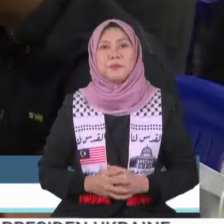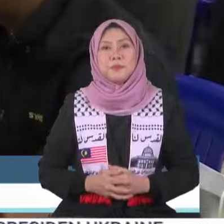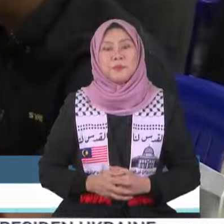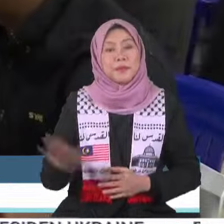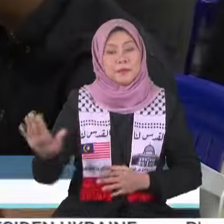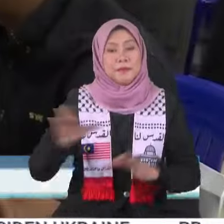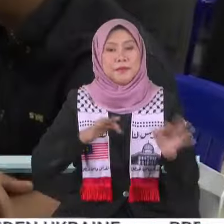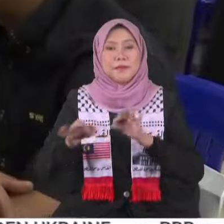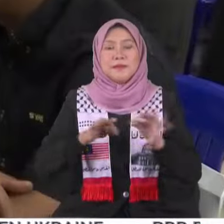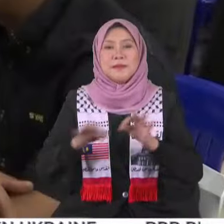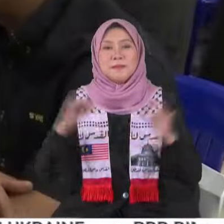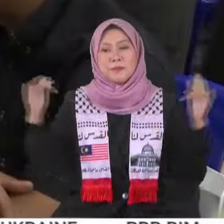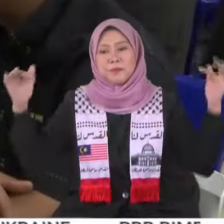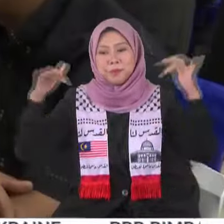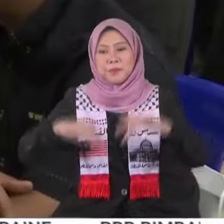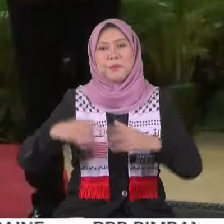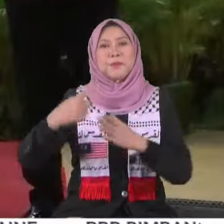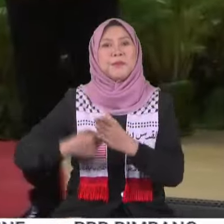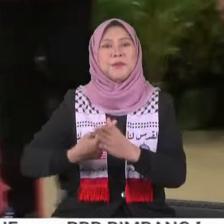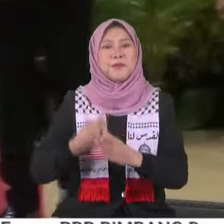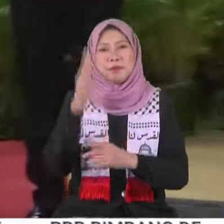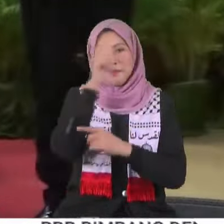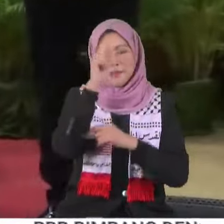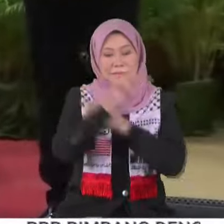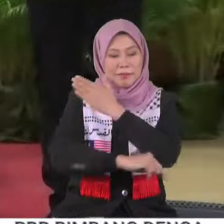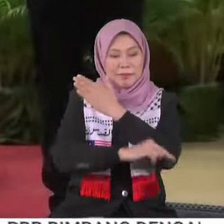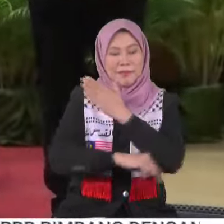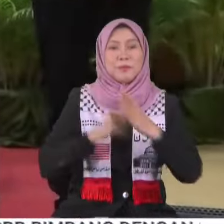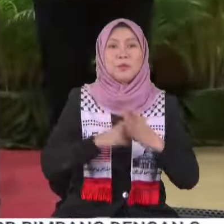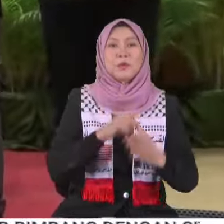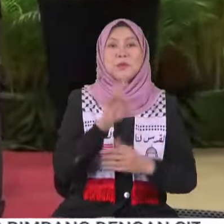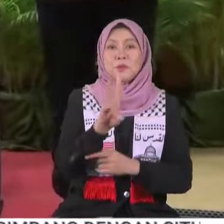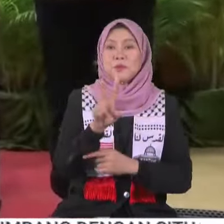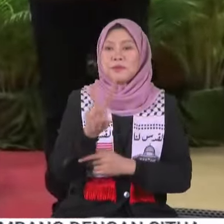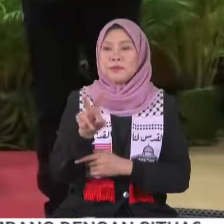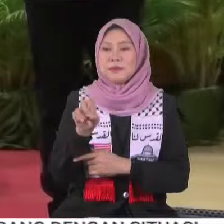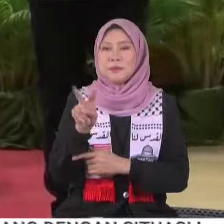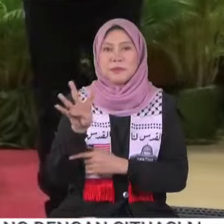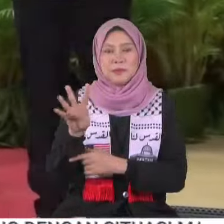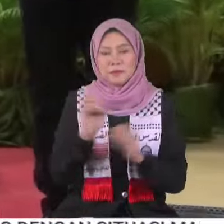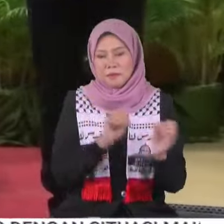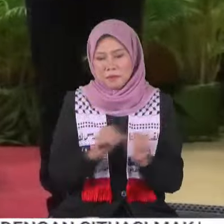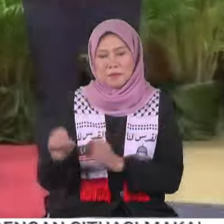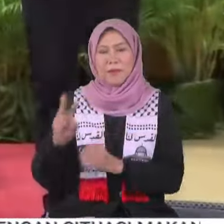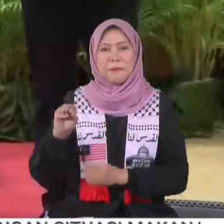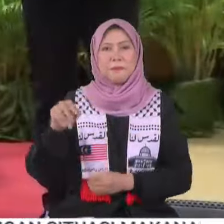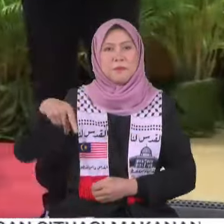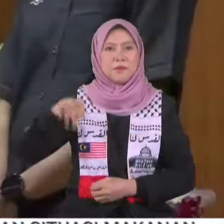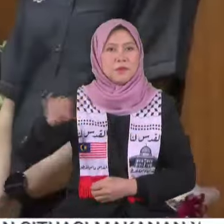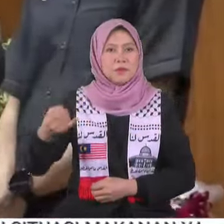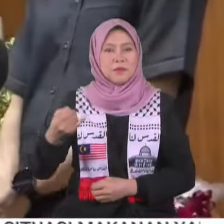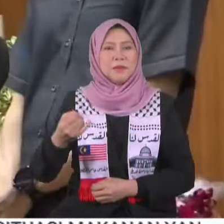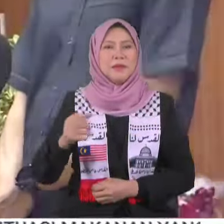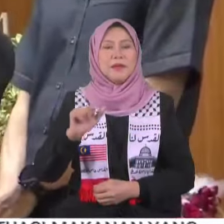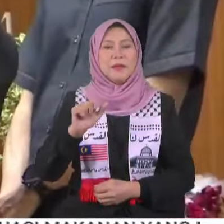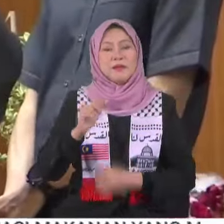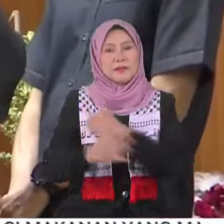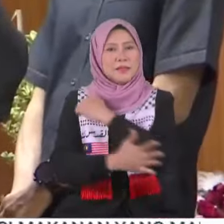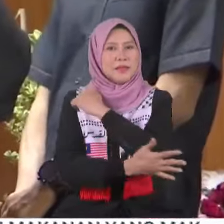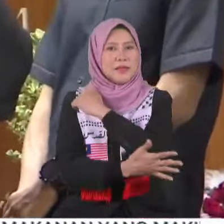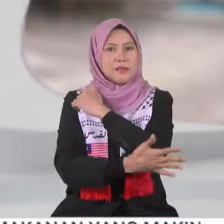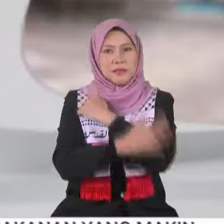beliau pada Majlis Perhimpunan Bulanan Kerajaan Negeri bagi bulan Julai 2024 anjuran MPJ di Dewan Alamanda Jasin.